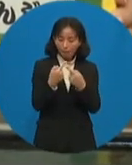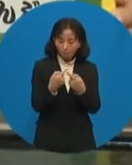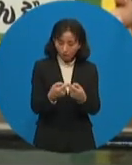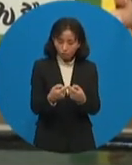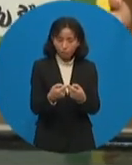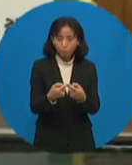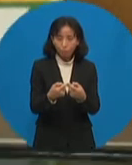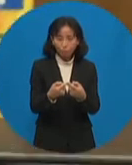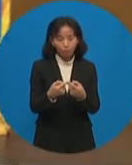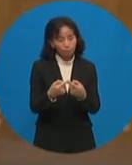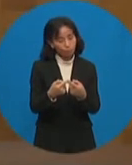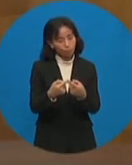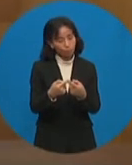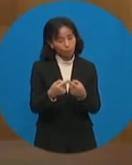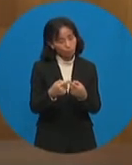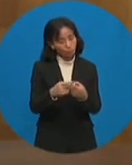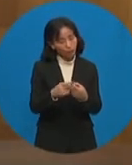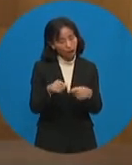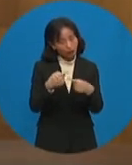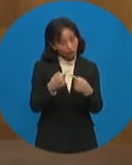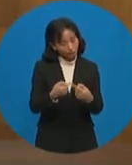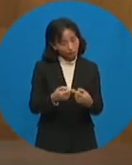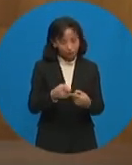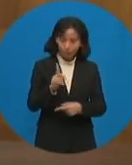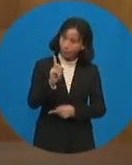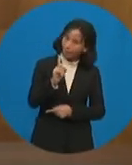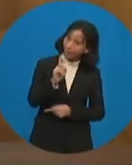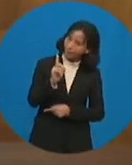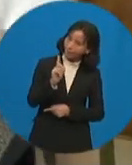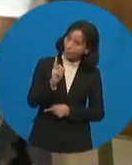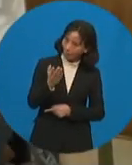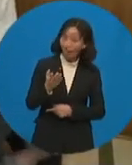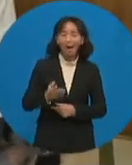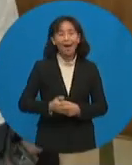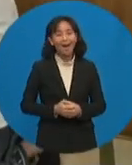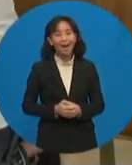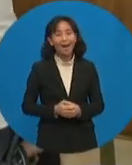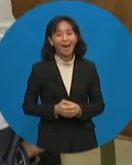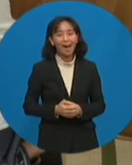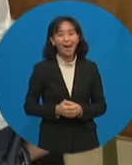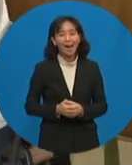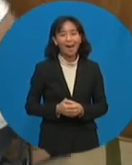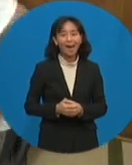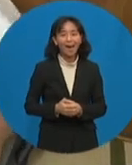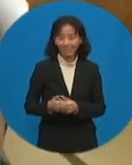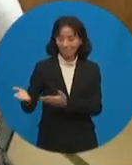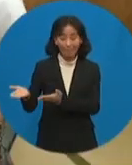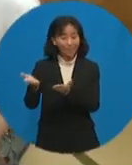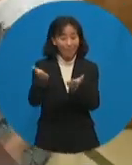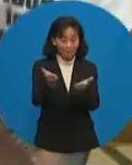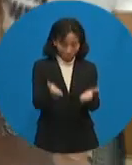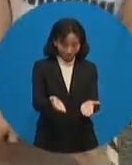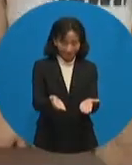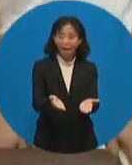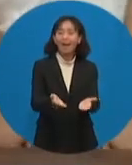じゃ、一体6種の何を使ってるんでしょうか。 こちらですね。 おー、これ